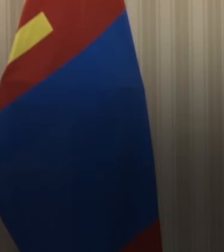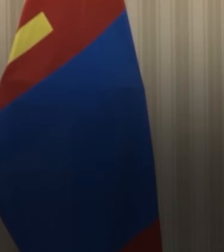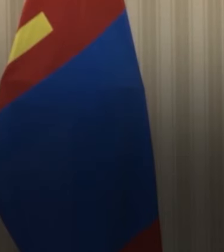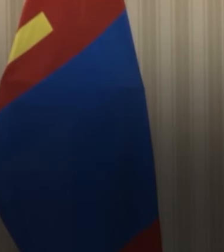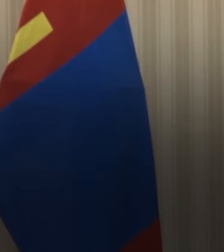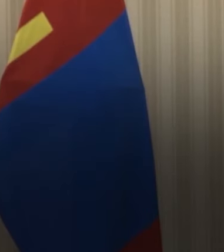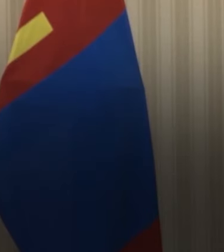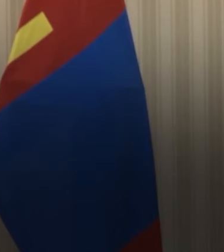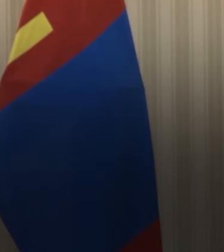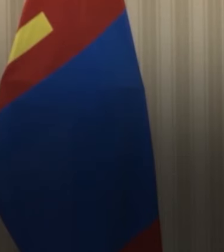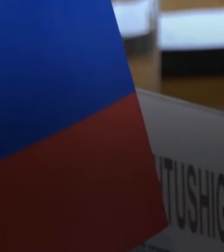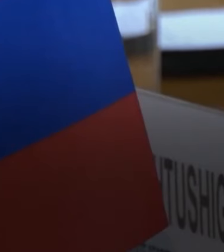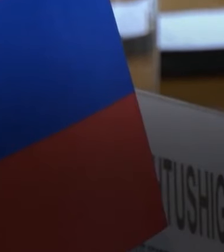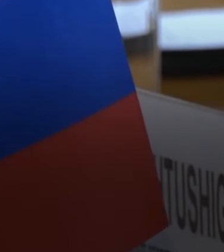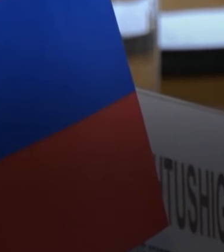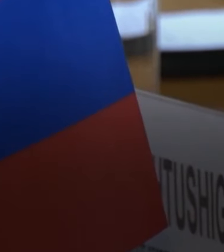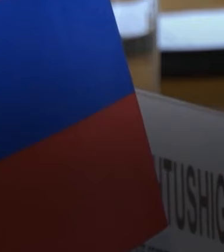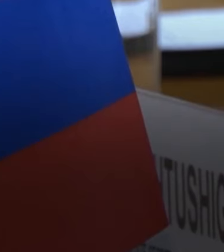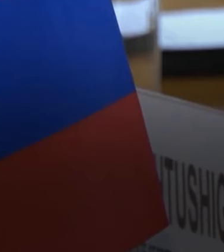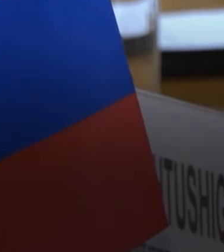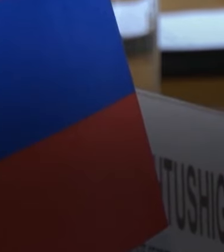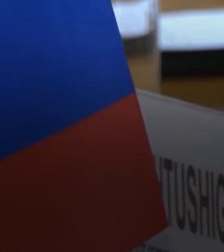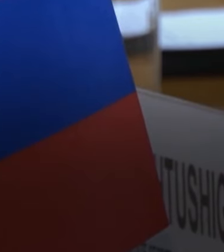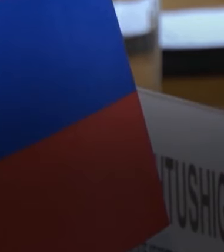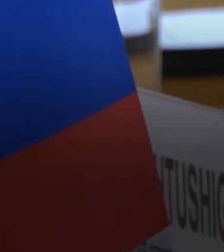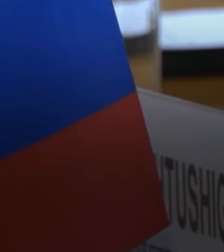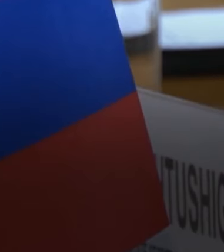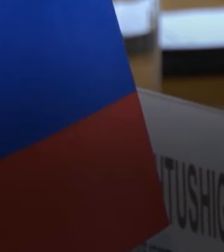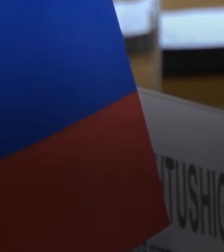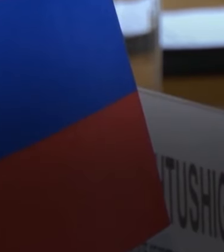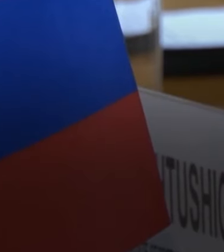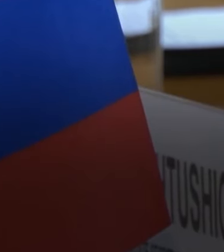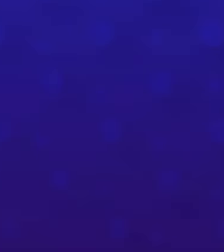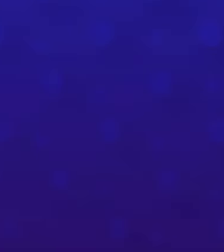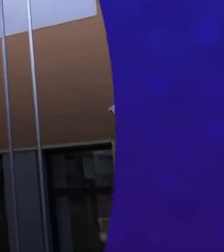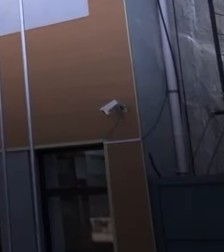Америк нэгдсэн улс манай улсын цэвэр эрчим хүчний бодлогыг дэмжинэ гэлээ.